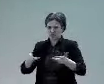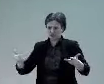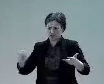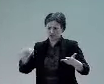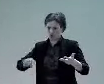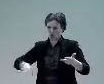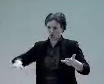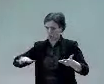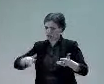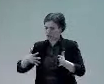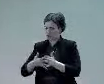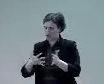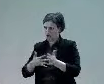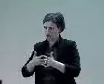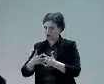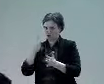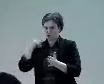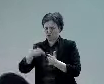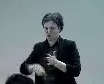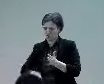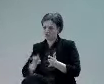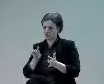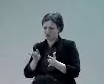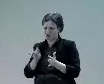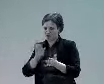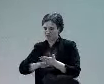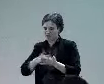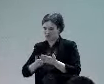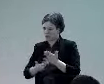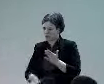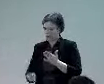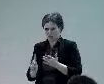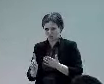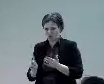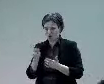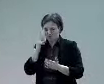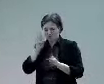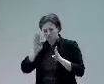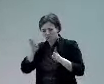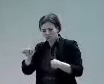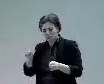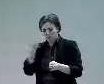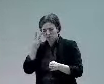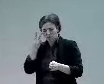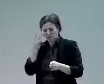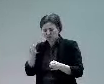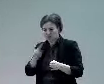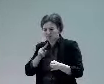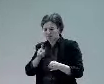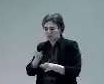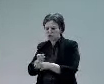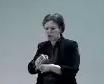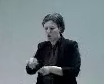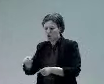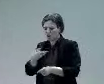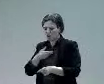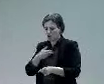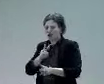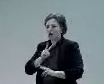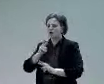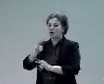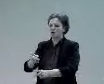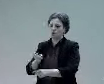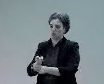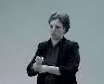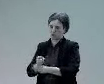disagio profondo che non va sottovalutato, ma va ascoltato per dare risposte nuove a nuovi bisogni. Attenzione,